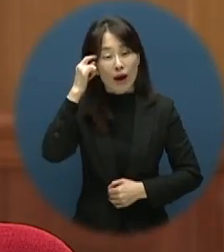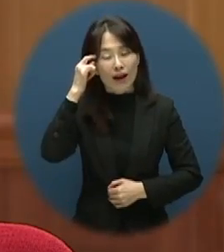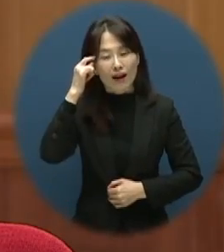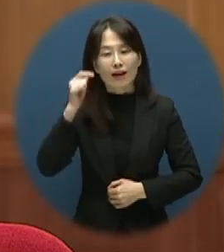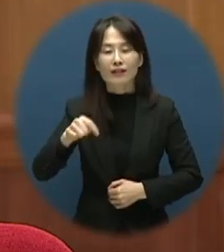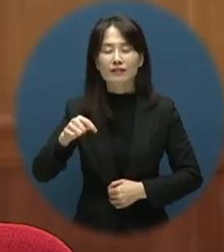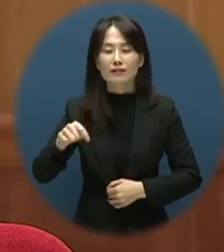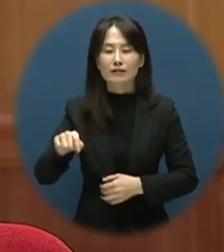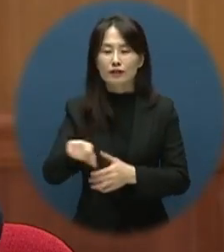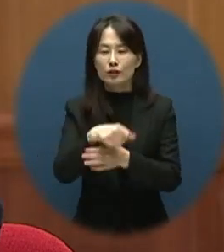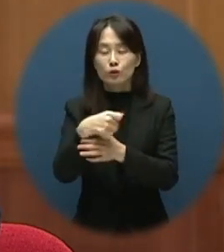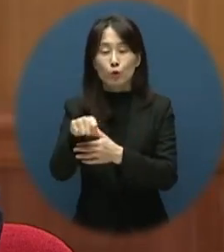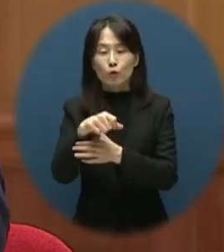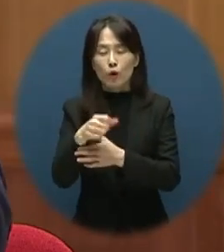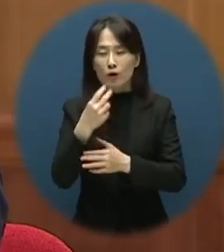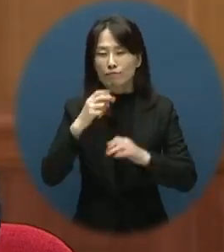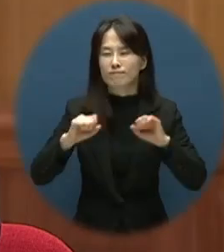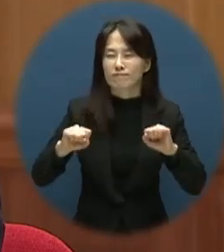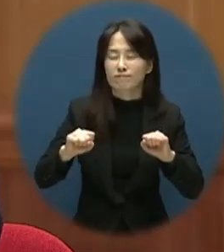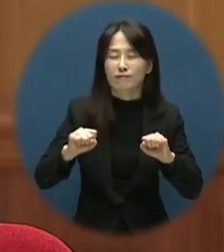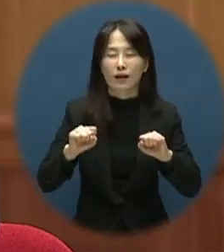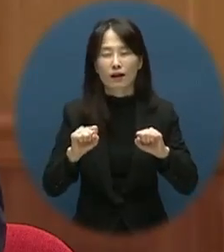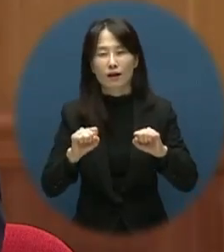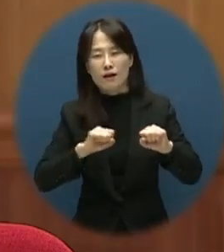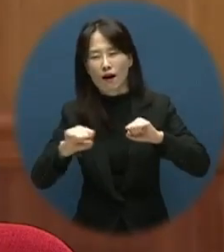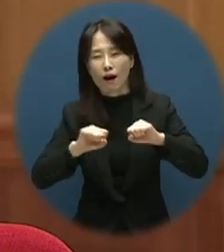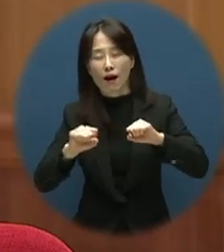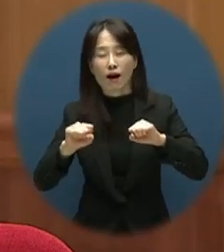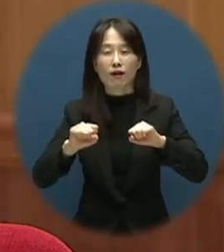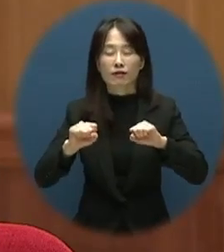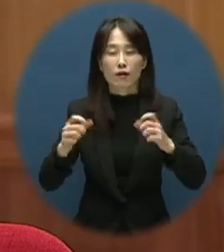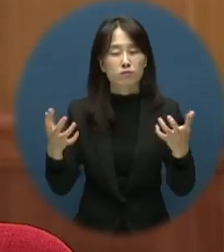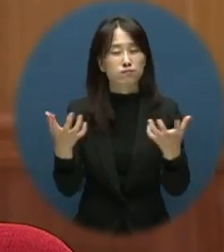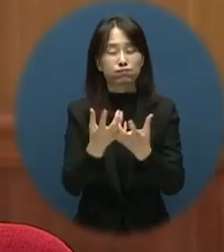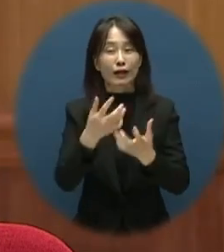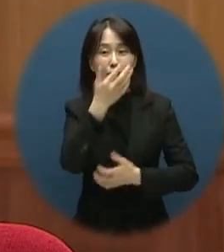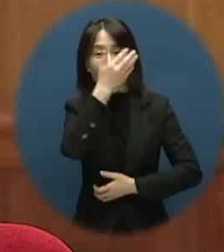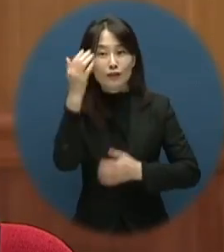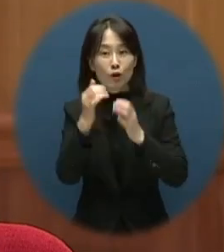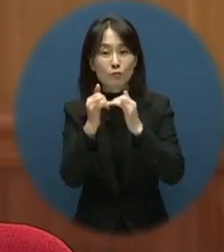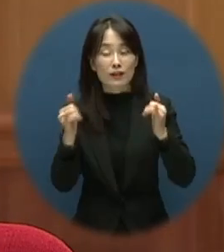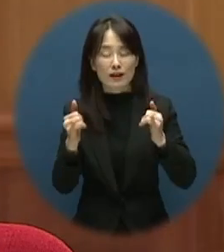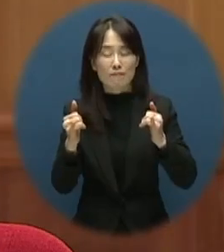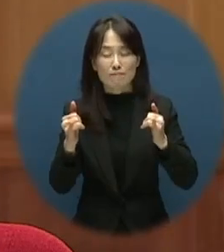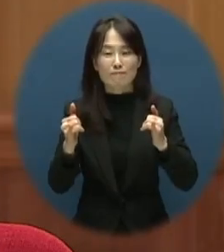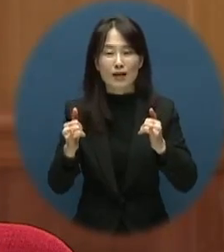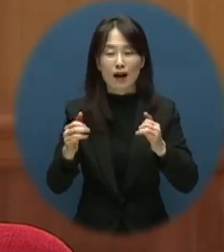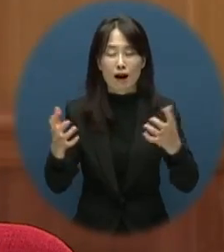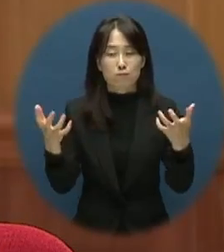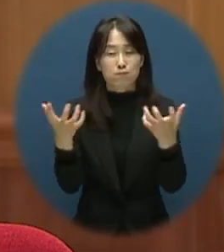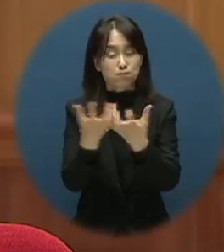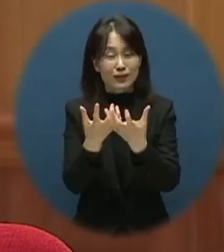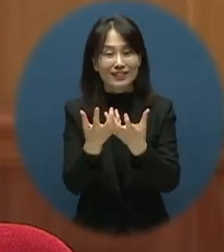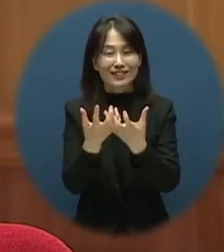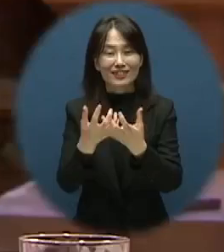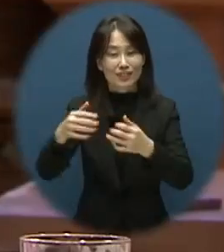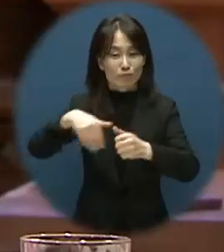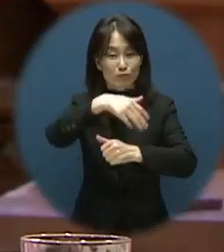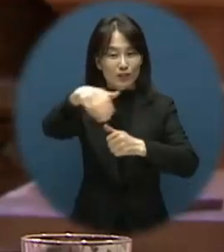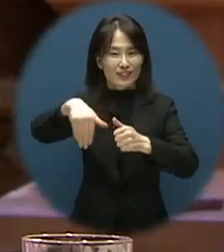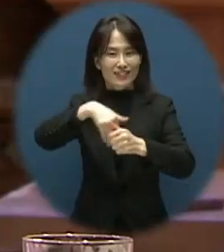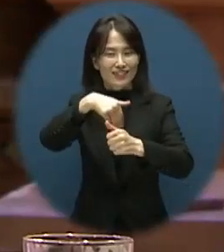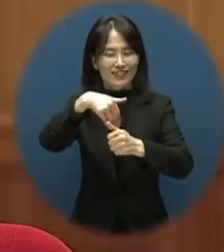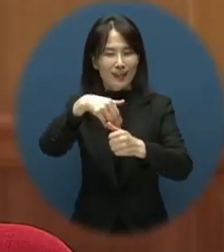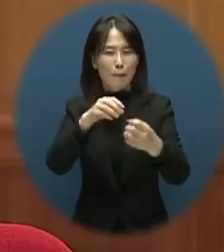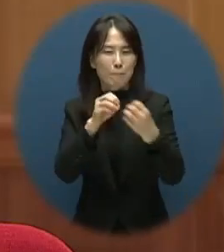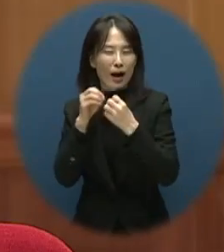그 분위기, 그 활달한, 그 활성한 그 사람들 많고, 특히 젊은 사람.